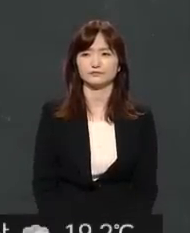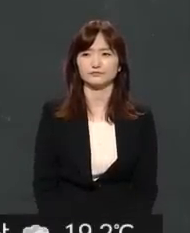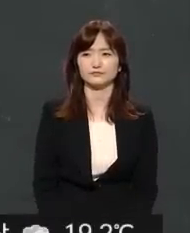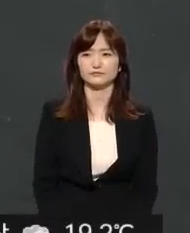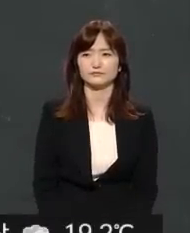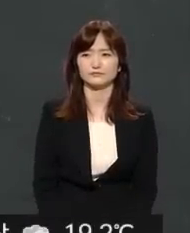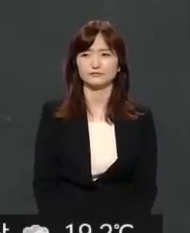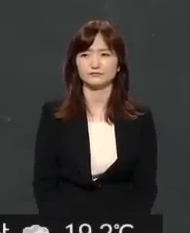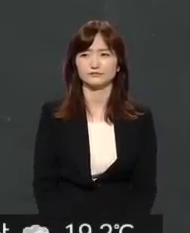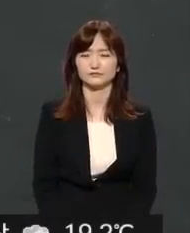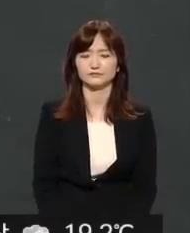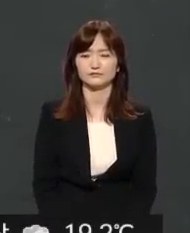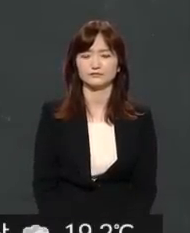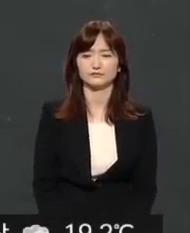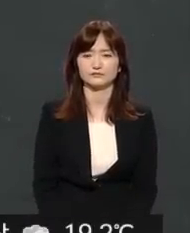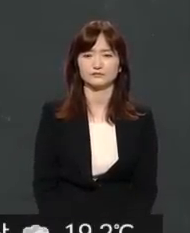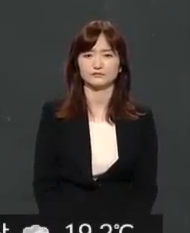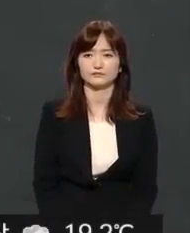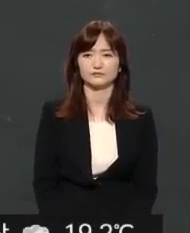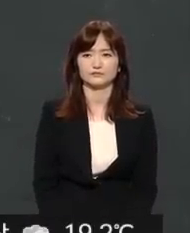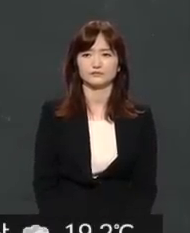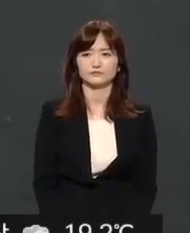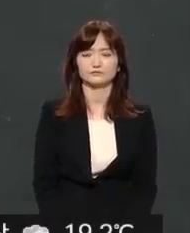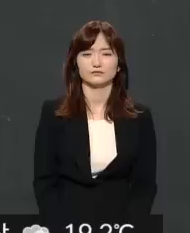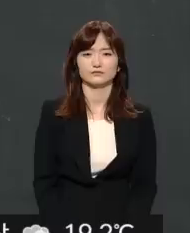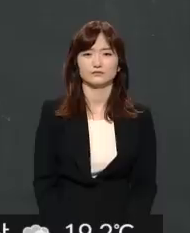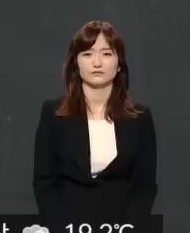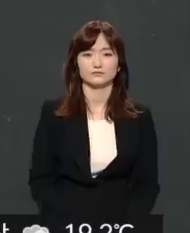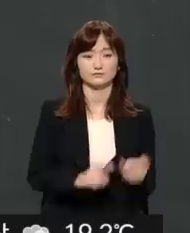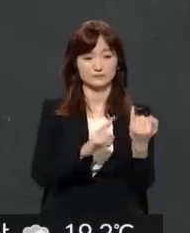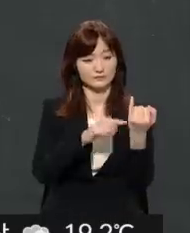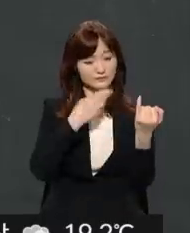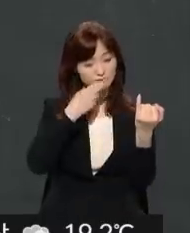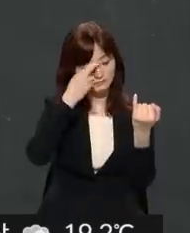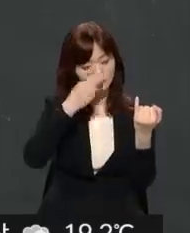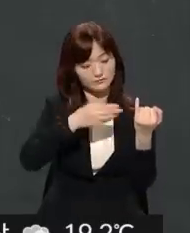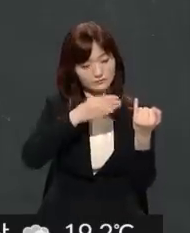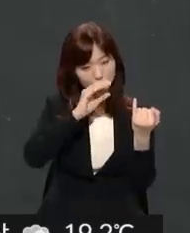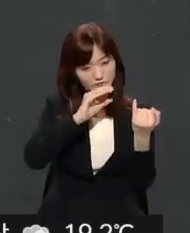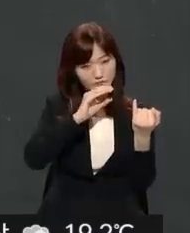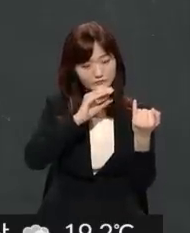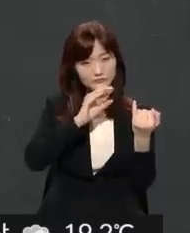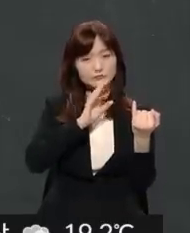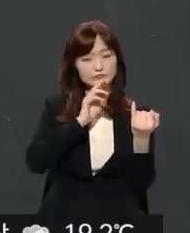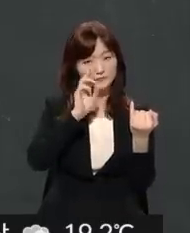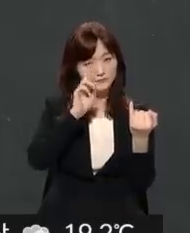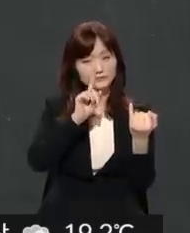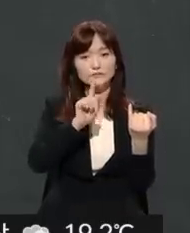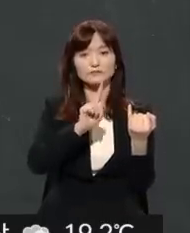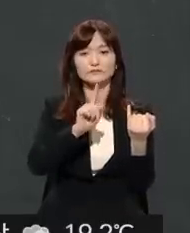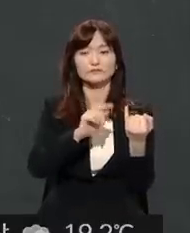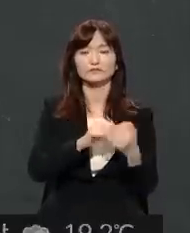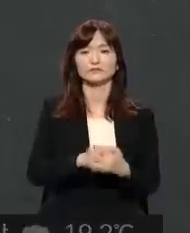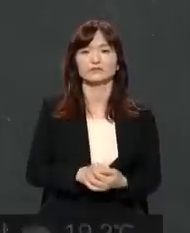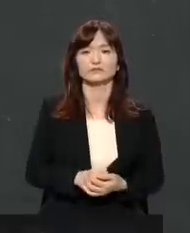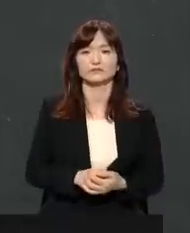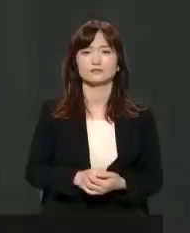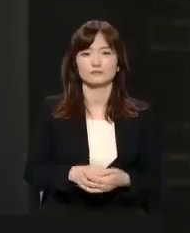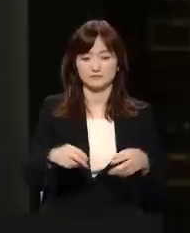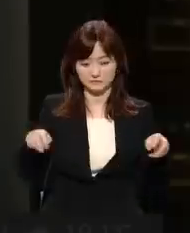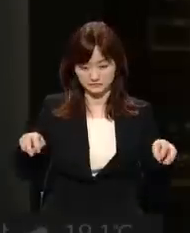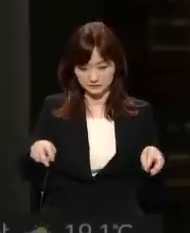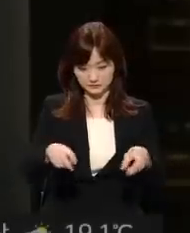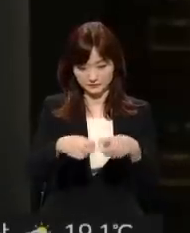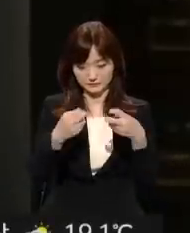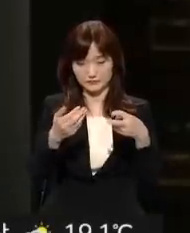자, 그렇다면은 이게 과연 진짜 음주 상태였는지를 좀 보려면 그러니까 이 사고가 나기 전에